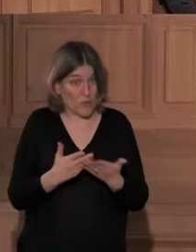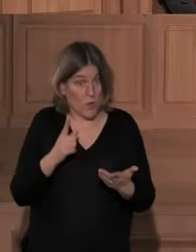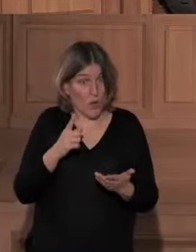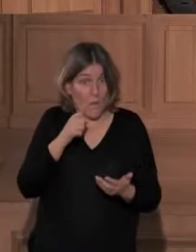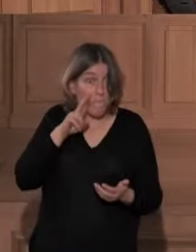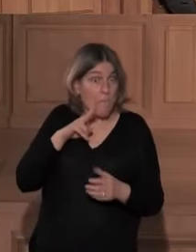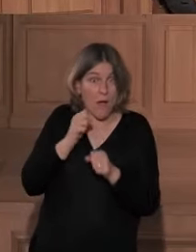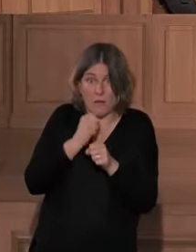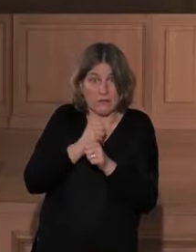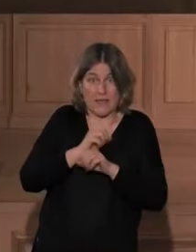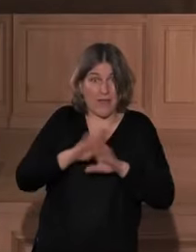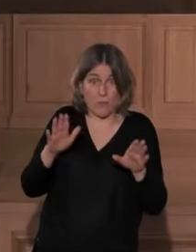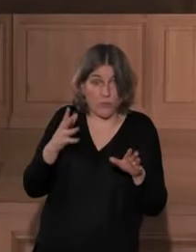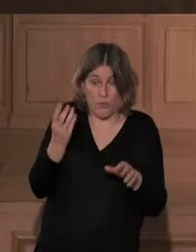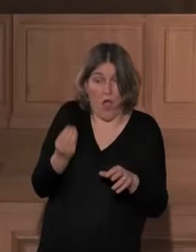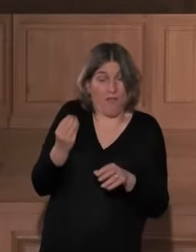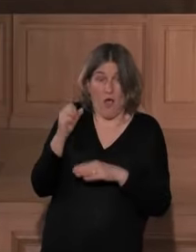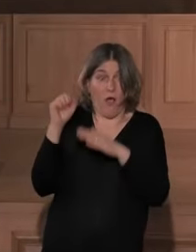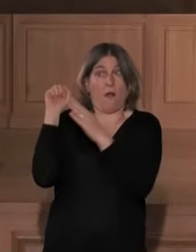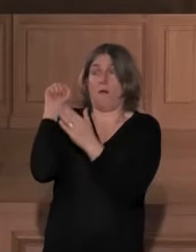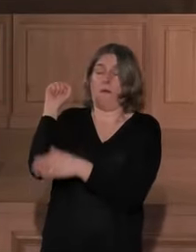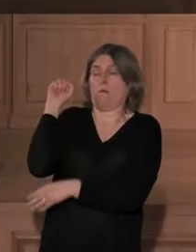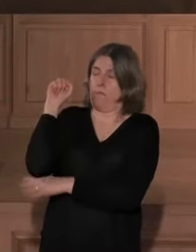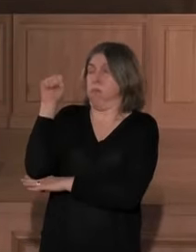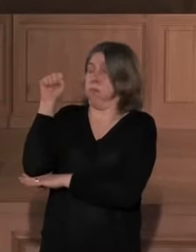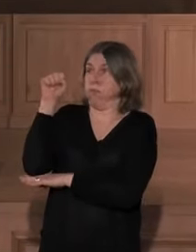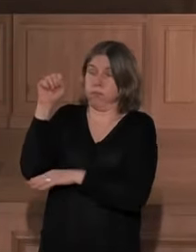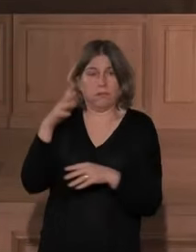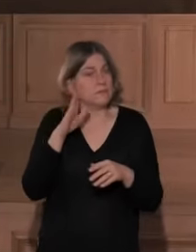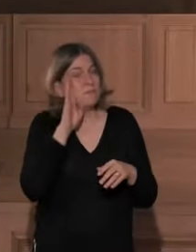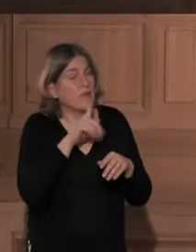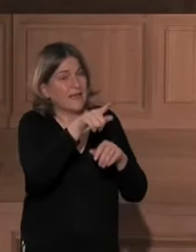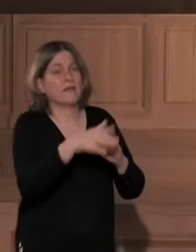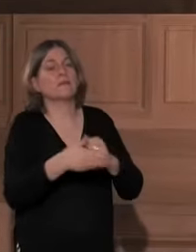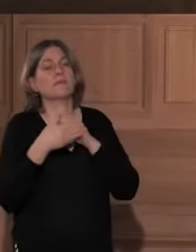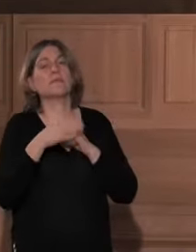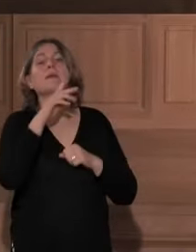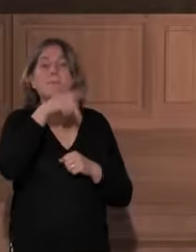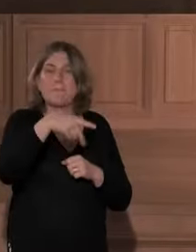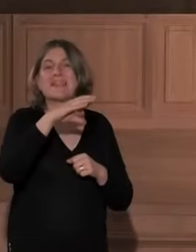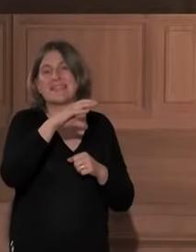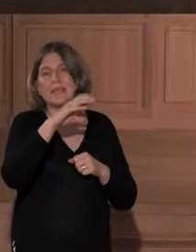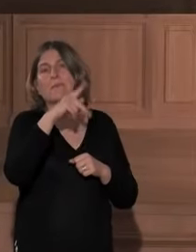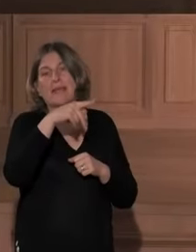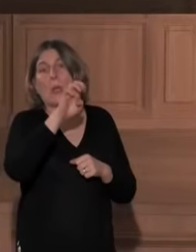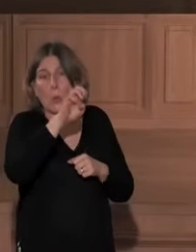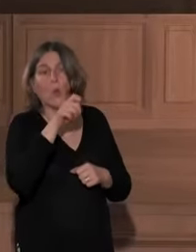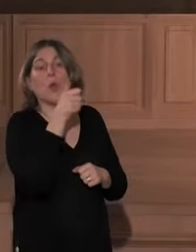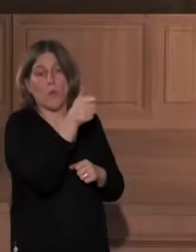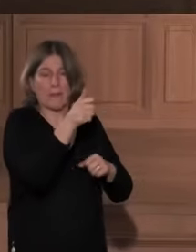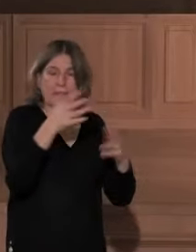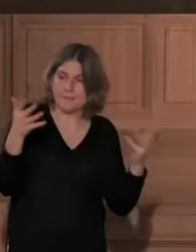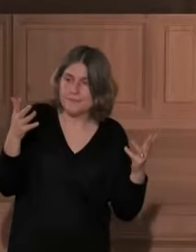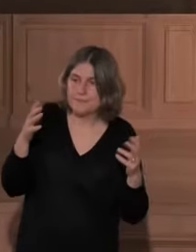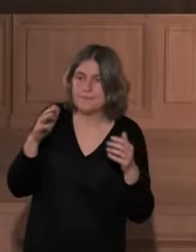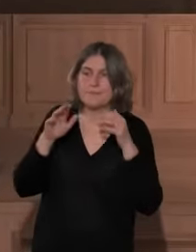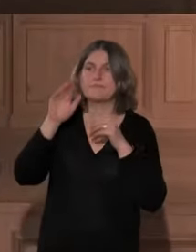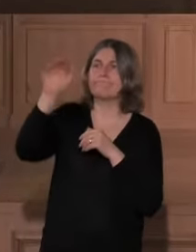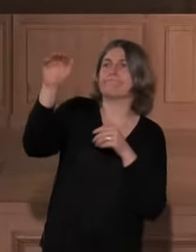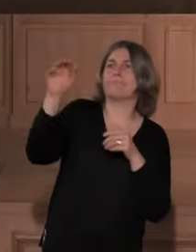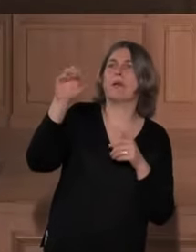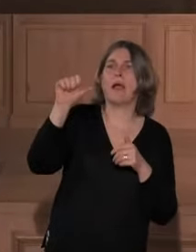où c'est éclaté de partout. « Venez m'aider parce que je n'ai toujours pas de place. » Et là, le PCPE va revenir interroger finalement l'institution, c'est-à-dire